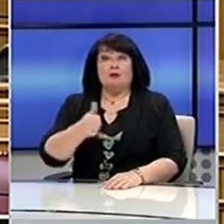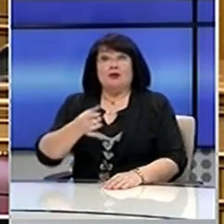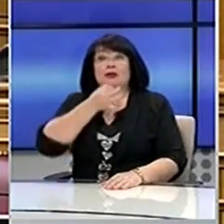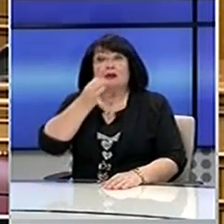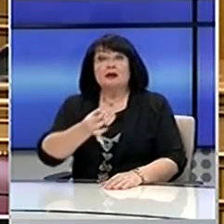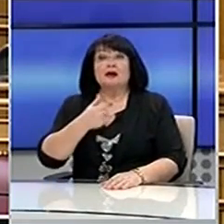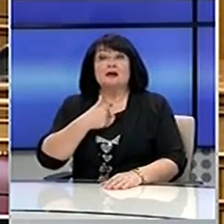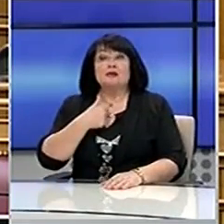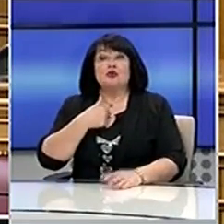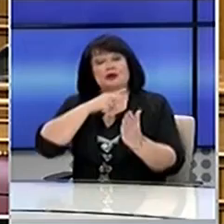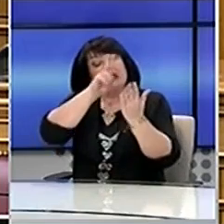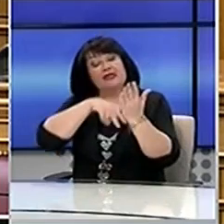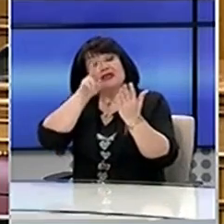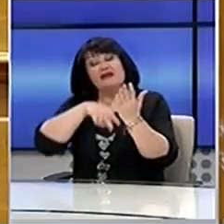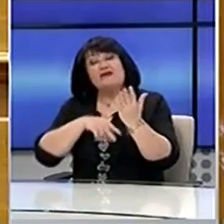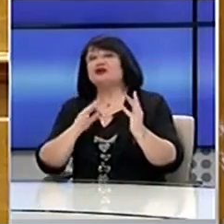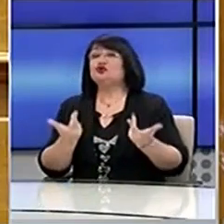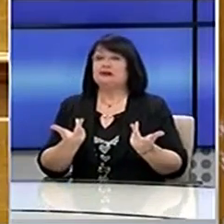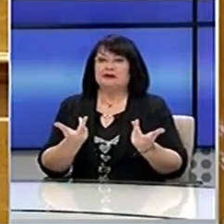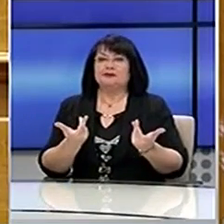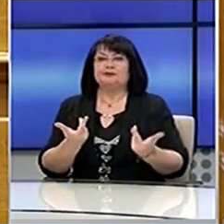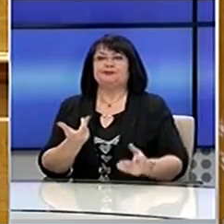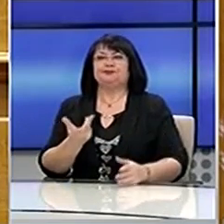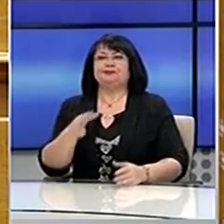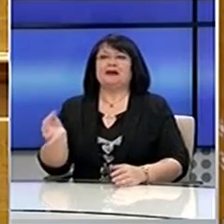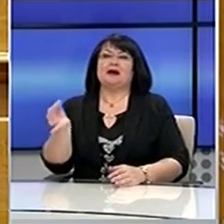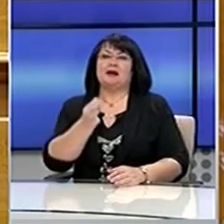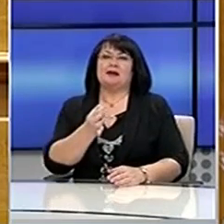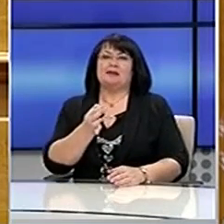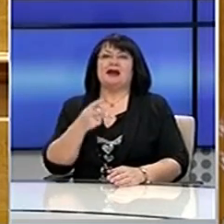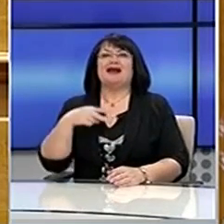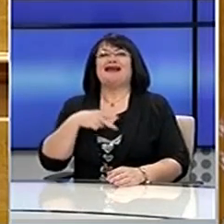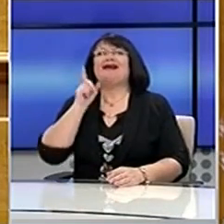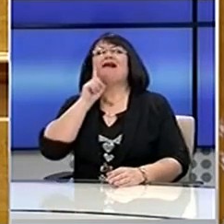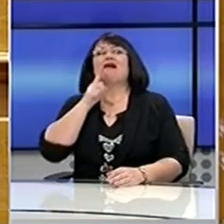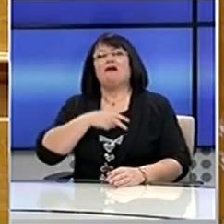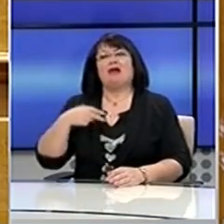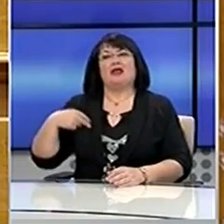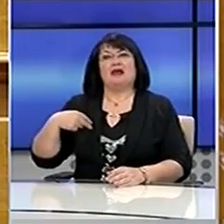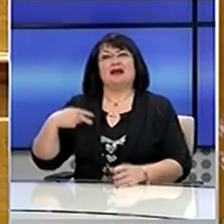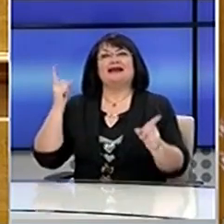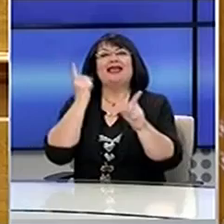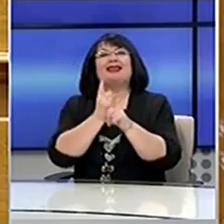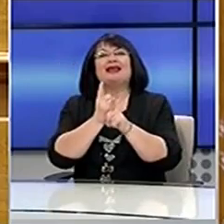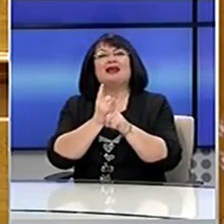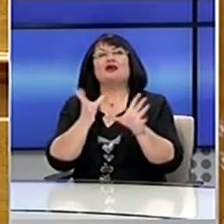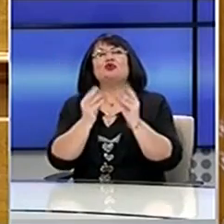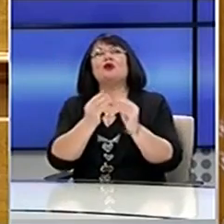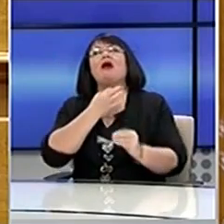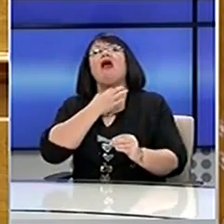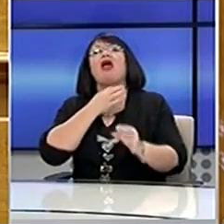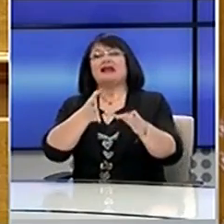να διαβάσω αυτό το οποίο είπε η καθηγήτρια εντατικολογίας